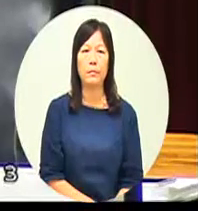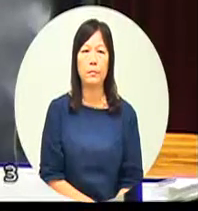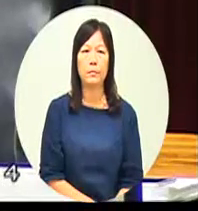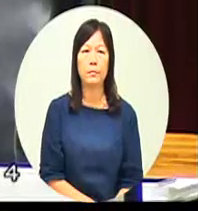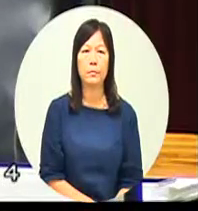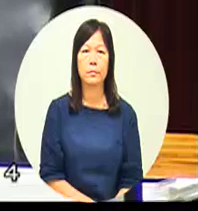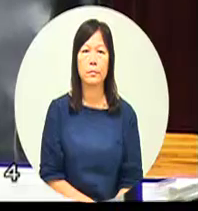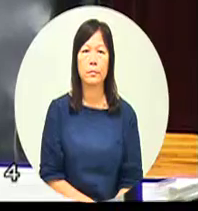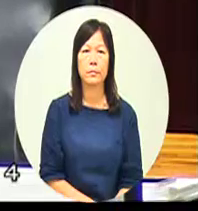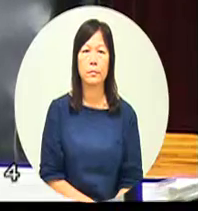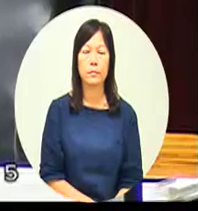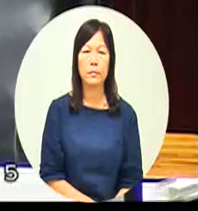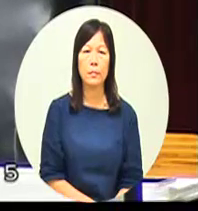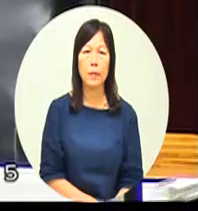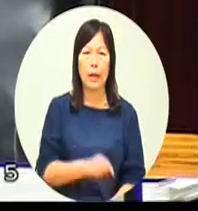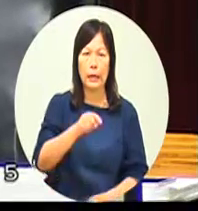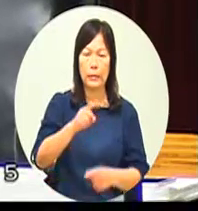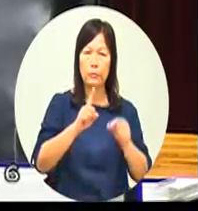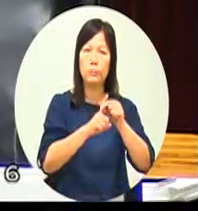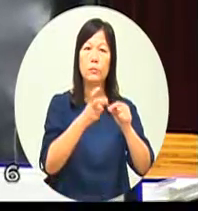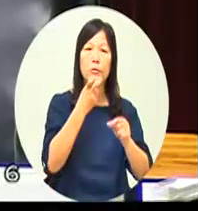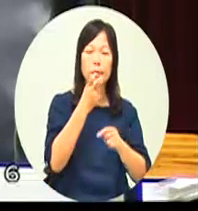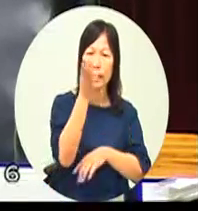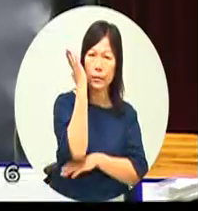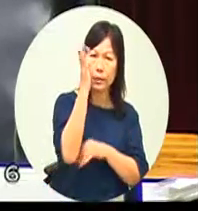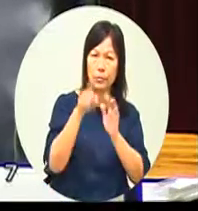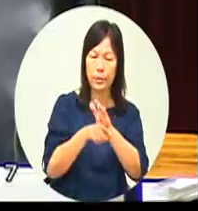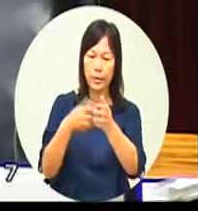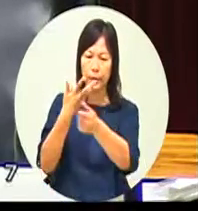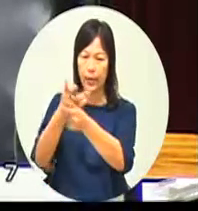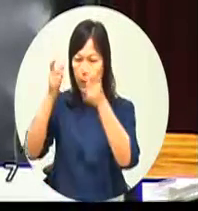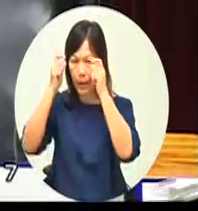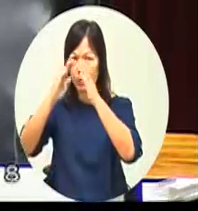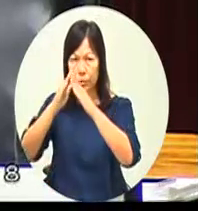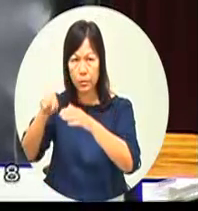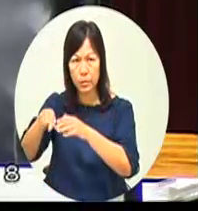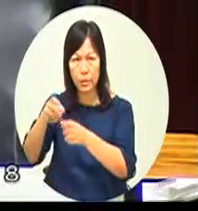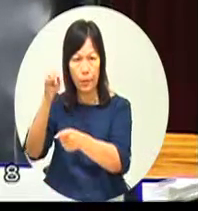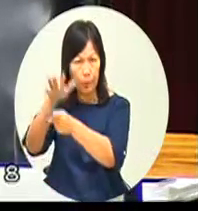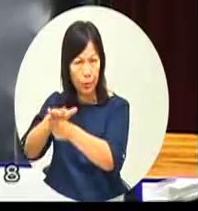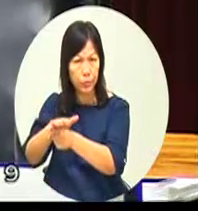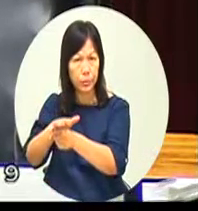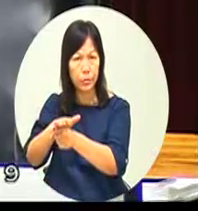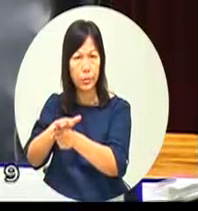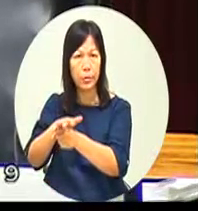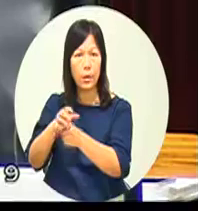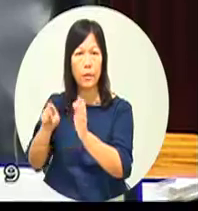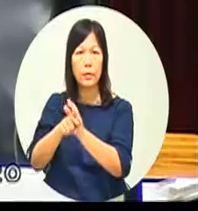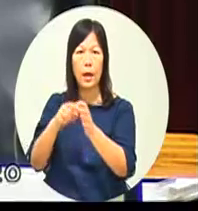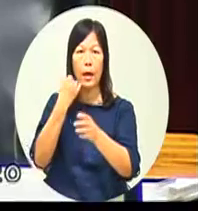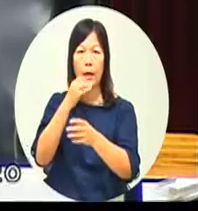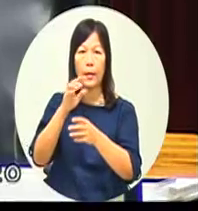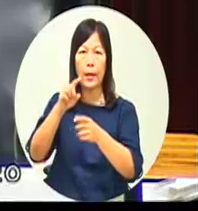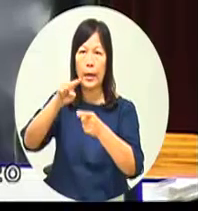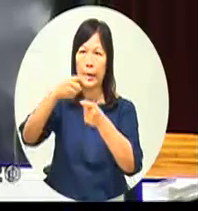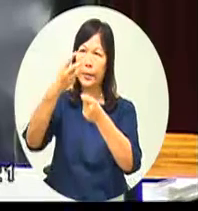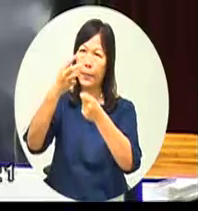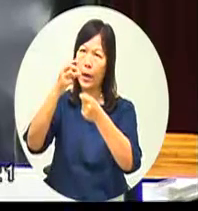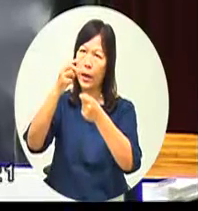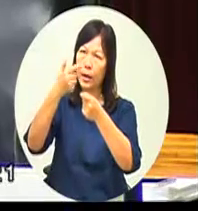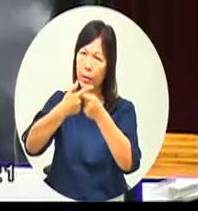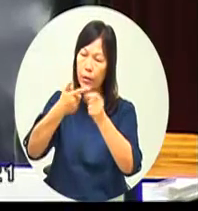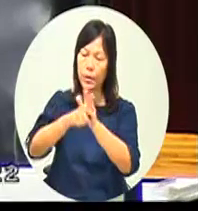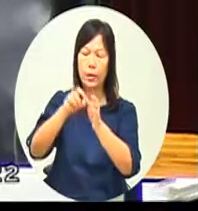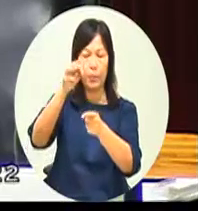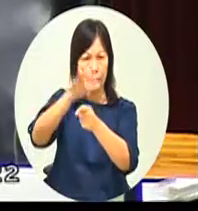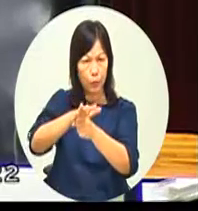了。这次的中央政府给高雄市的补助，在民国106年的